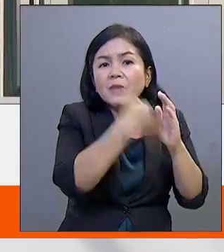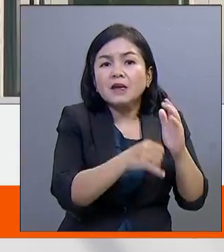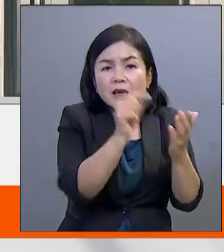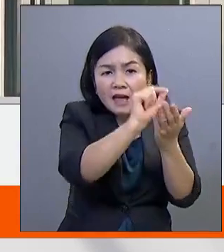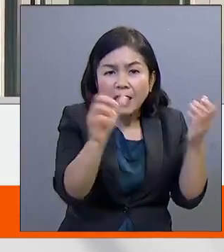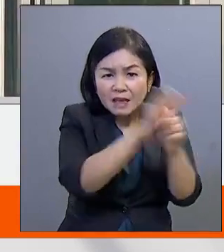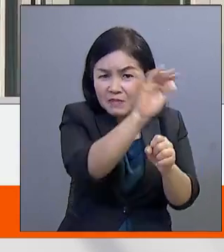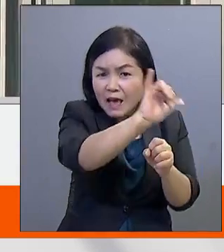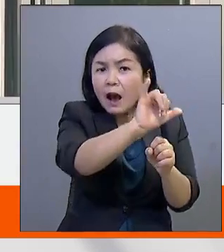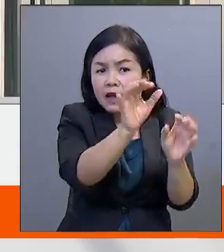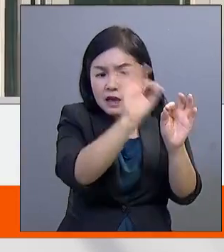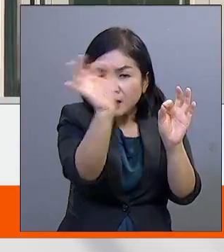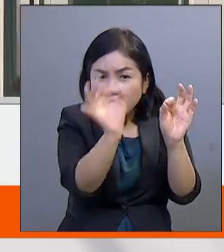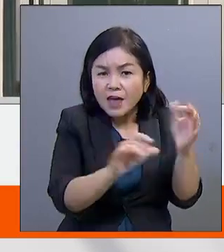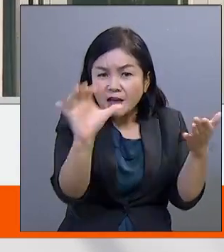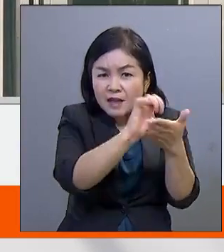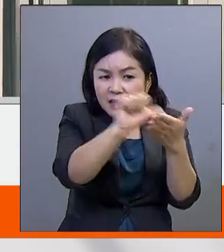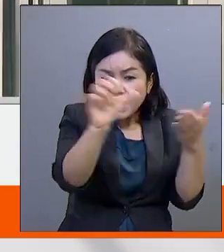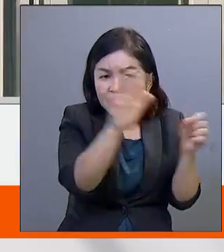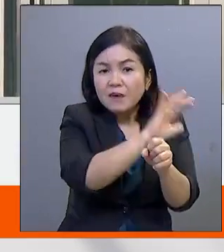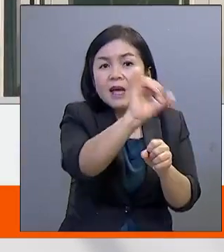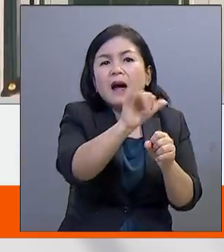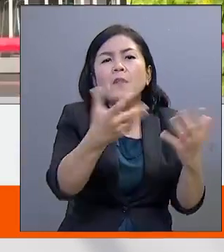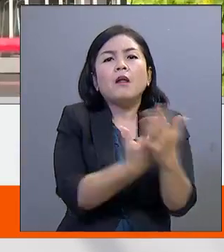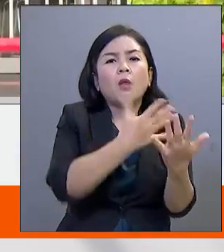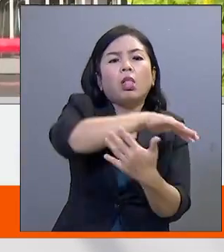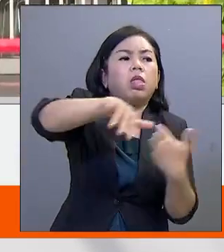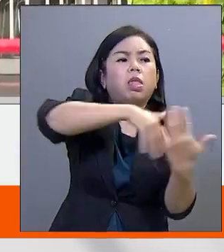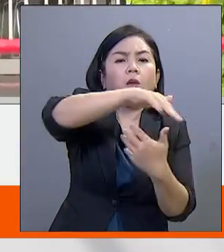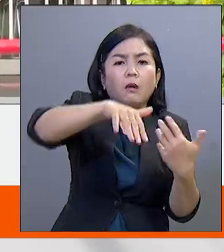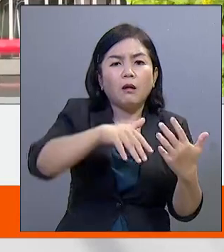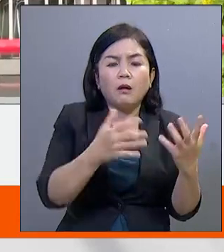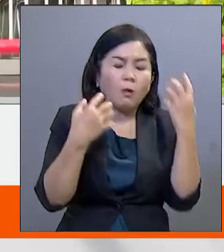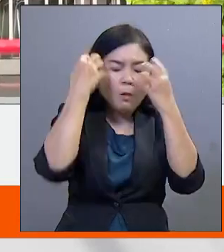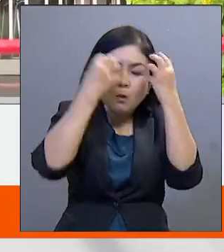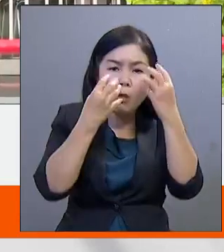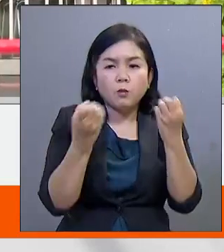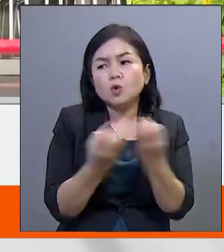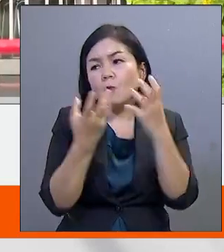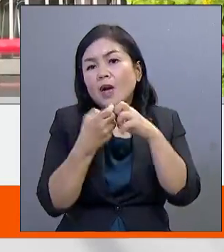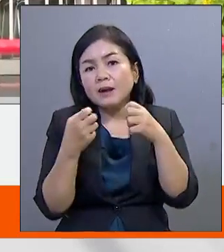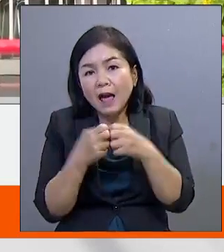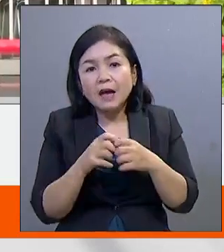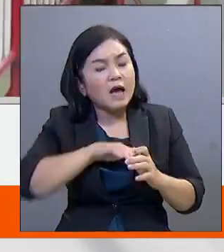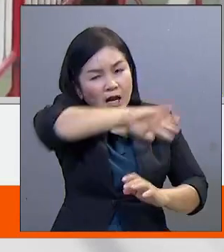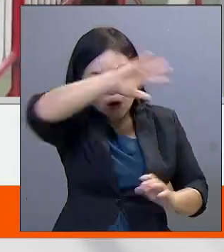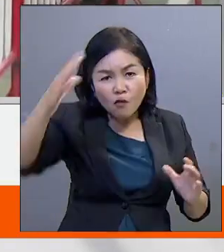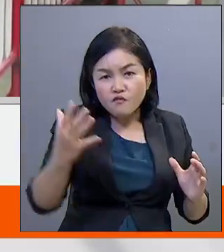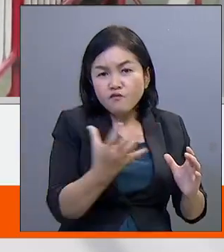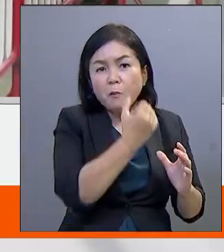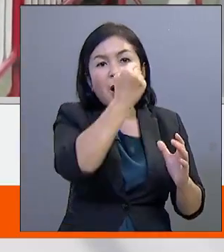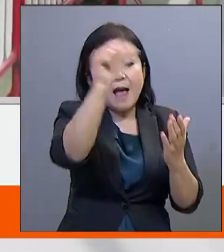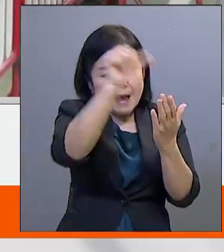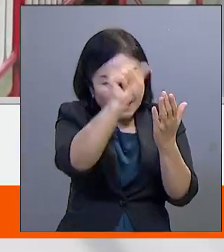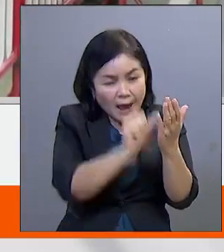มูล ท่านทำไมเสด็จน้ ท่านเลยสร้างปัญหาหมักหมุนต่ถทานยกยวงท่านแก้หมดเลยมาก